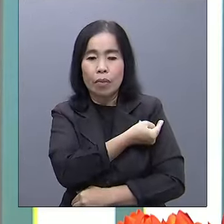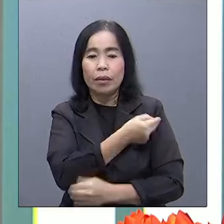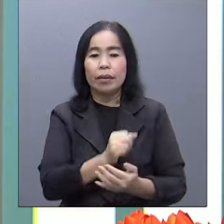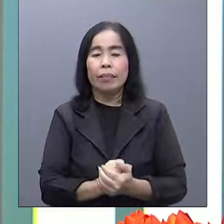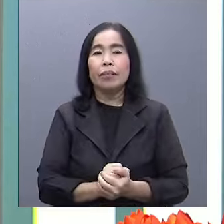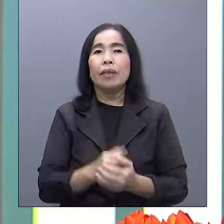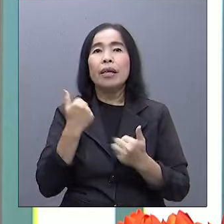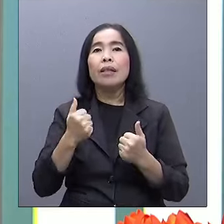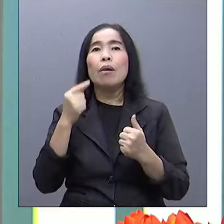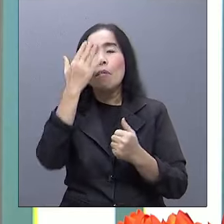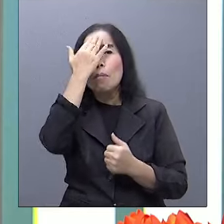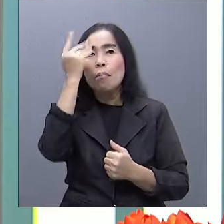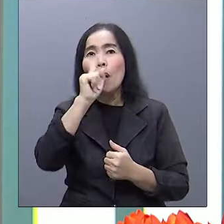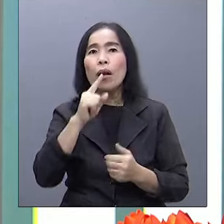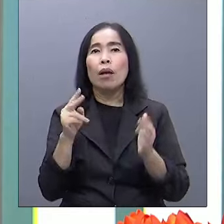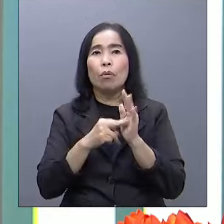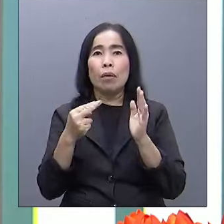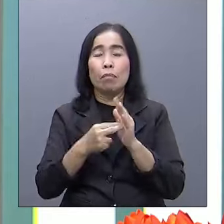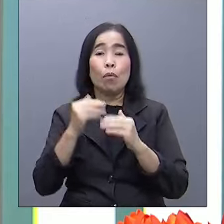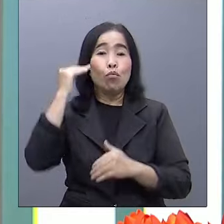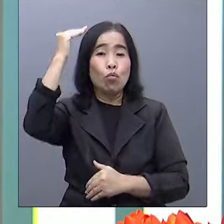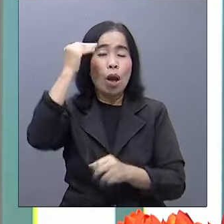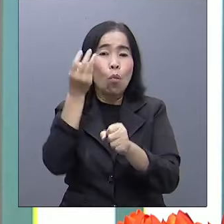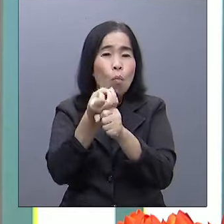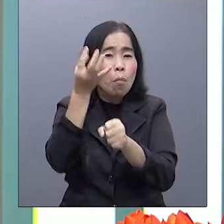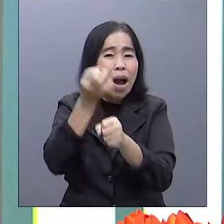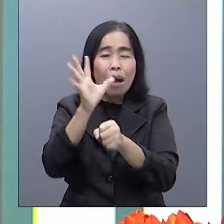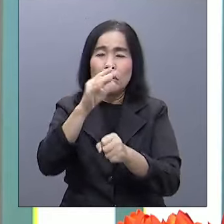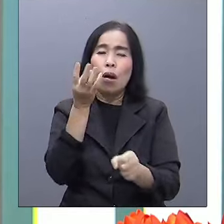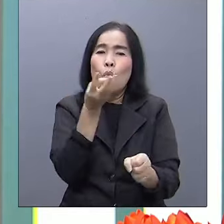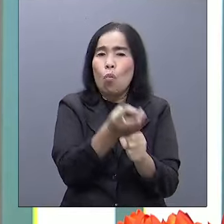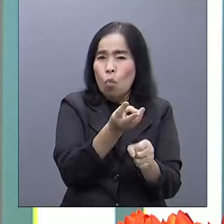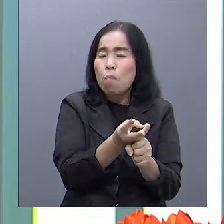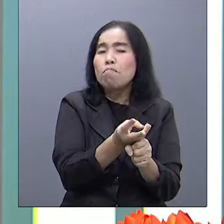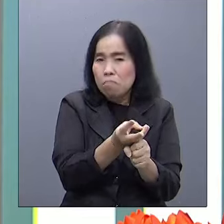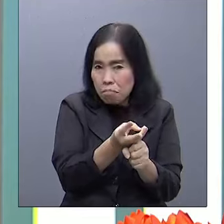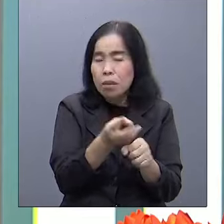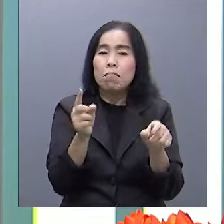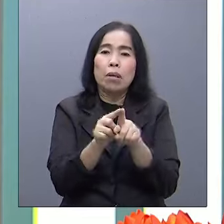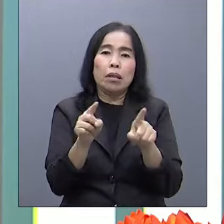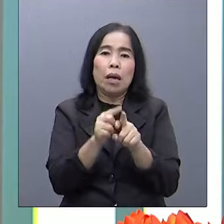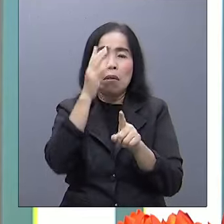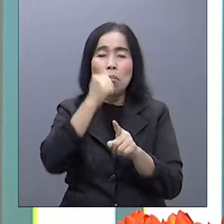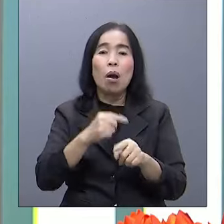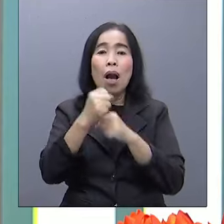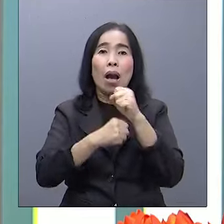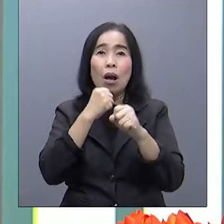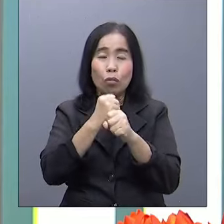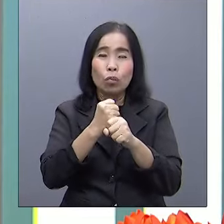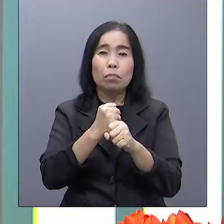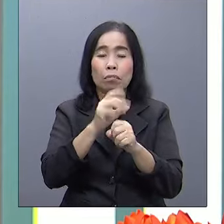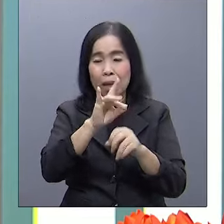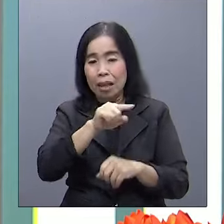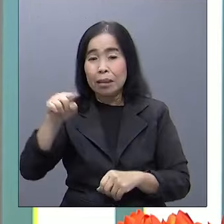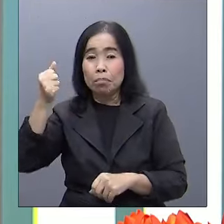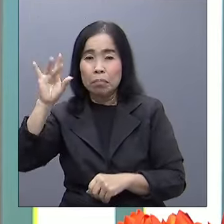าจจะแย่กว่าเดิมโดยเฉพาะไม่ใช่แค่เฉพาะผู้ใหญ่ผู้สูงอายุเท่านั้นนะครับวัยรุ่นเนี่ยเขาสถิติออกมาเนี่ยตั้งแต่อายุ18ปีก็มีความเสี่ยงที่จะเกิดภ